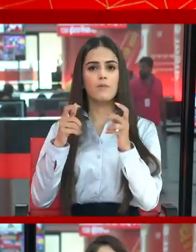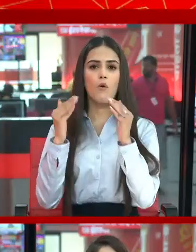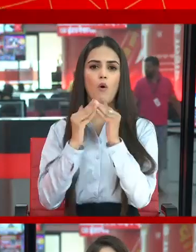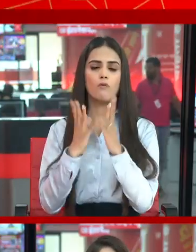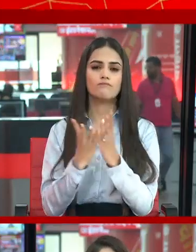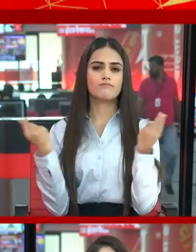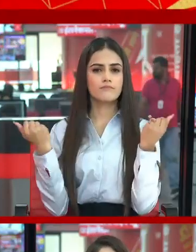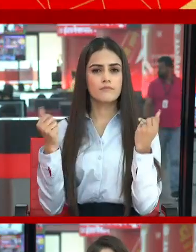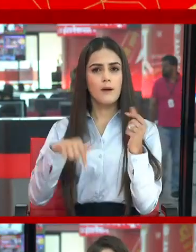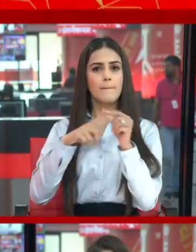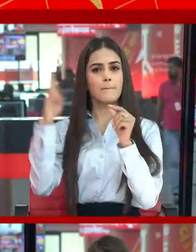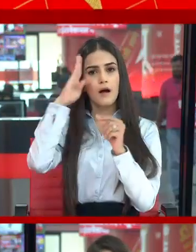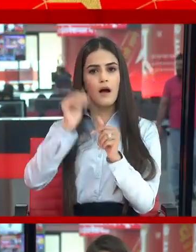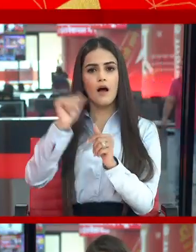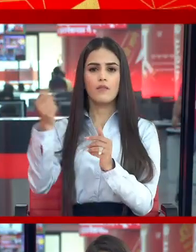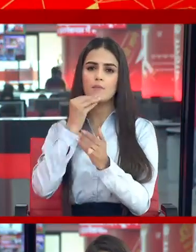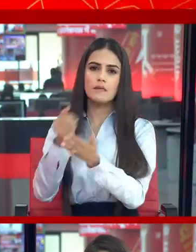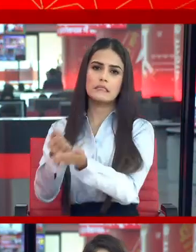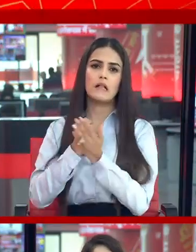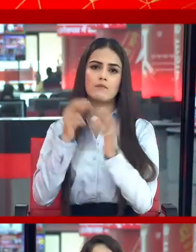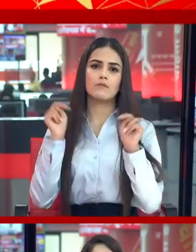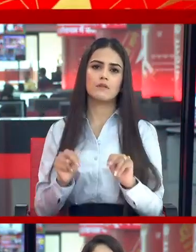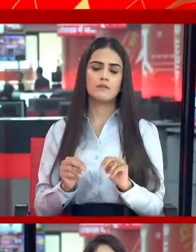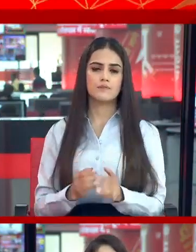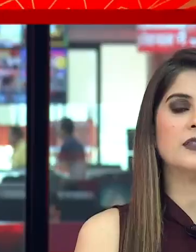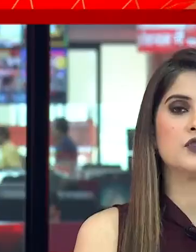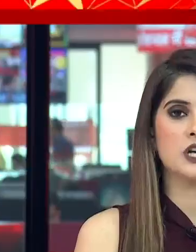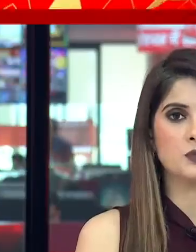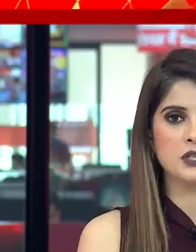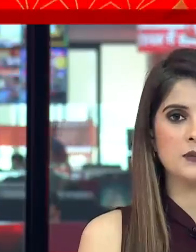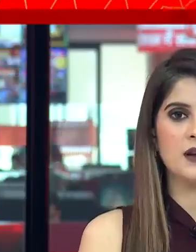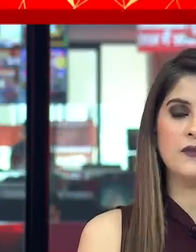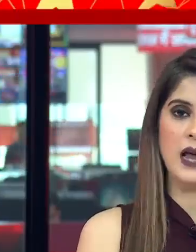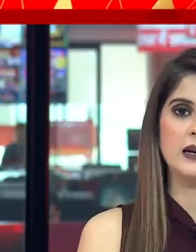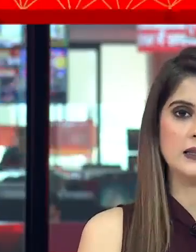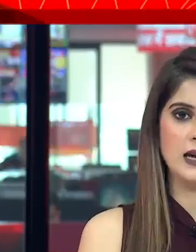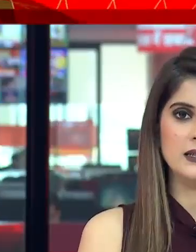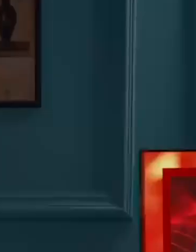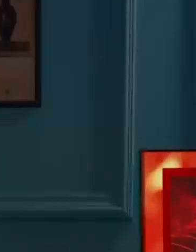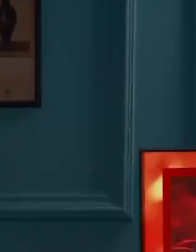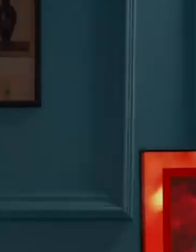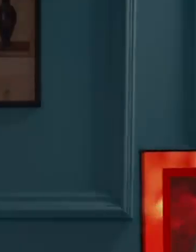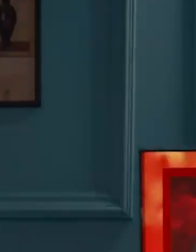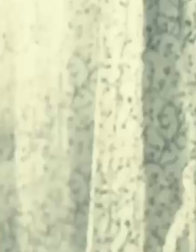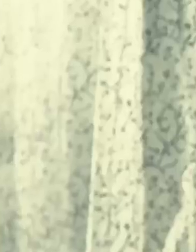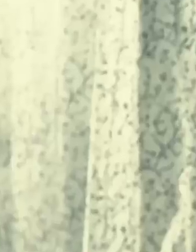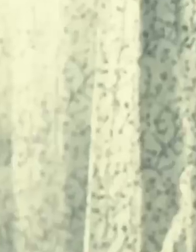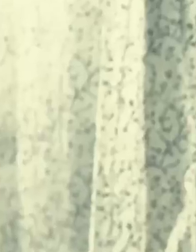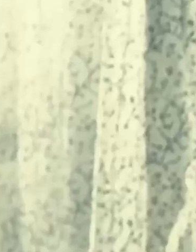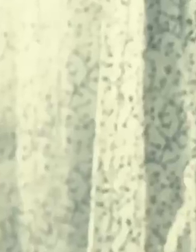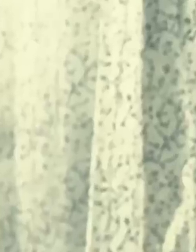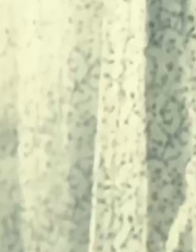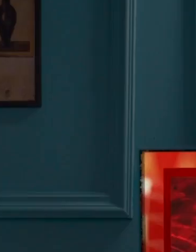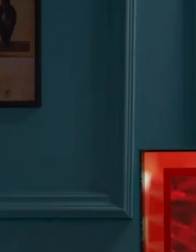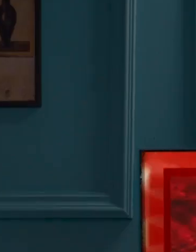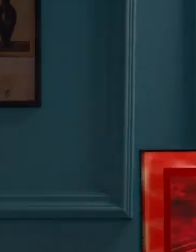ने दूसरे देशों से मदद अपील की है। मेरे साथ विशेष बुलेटिन में फिलहाल इतना ही। क्या मजबूरी है